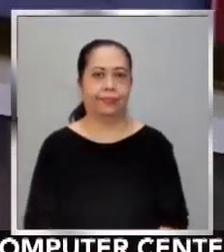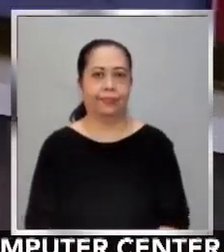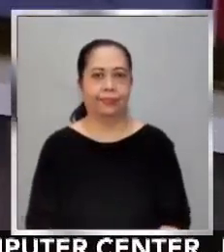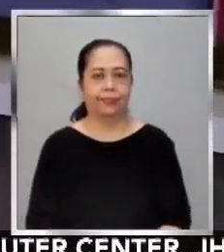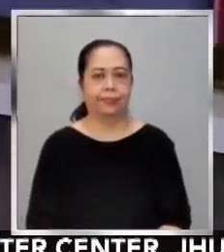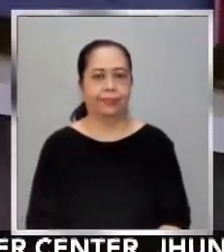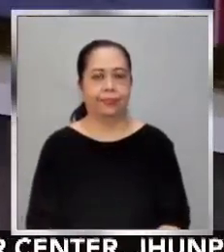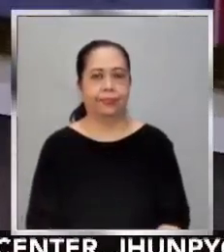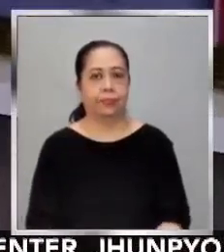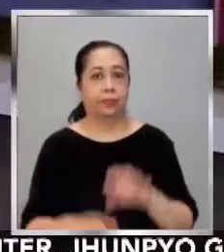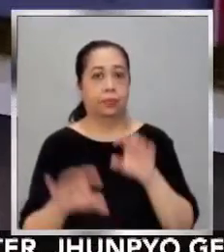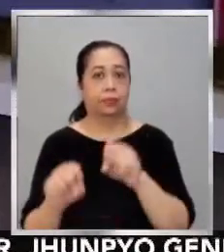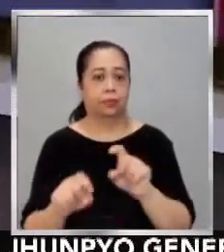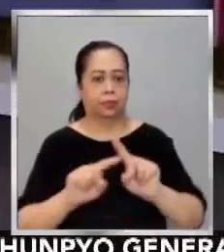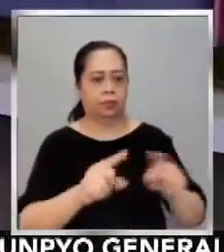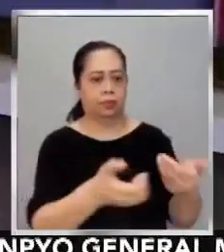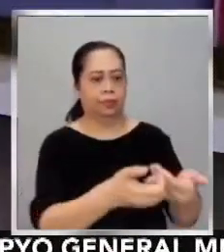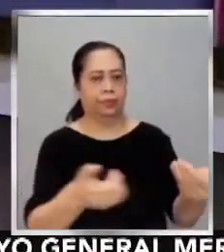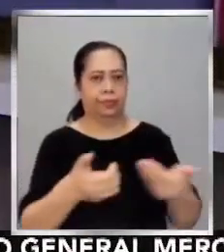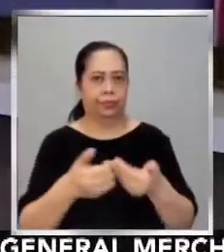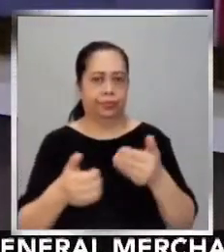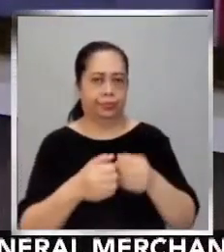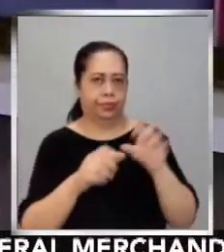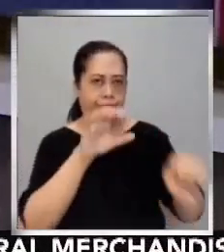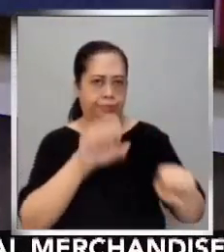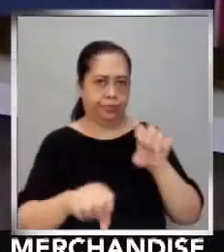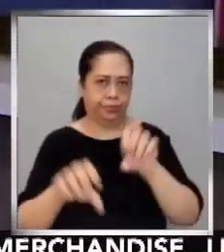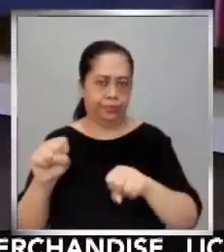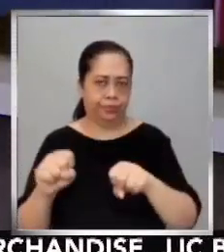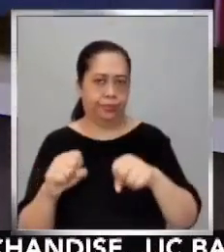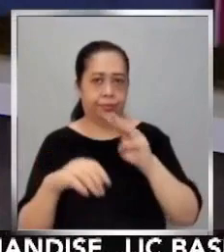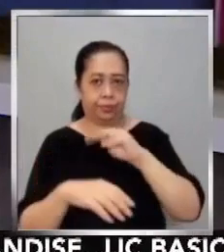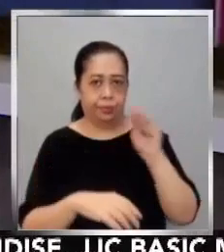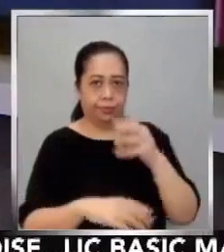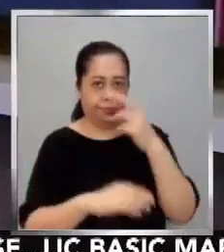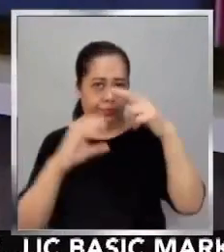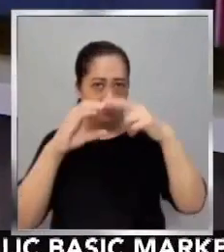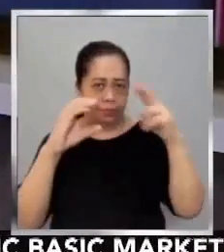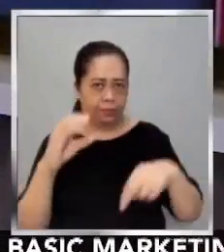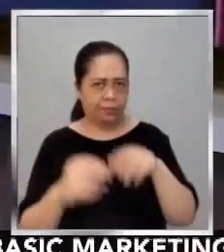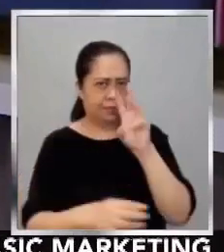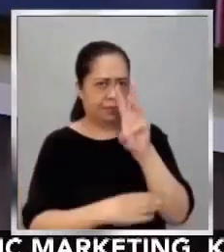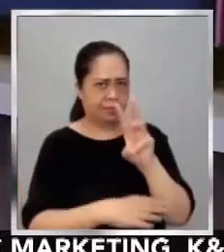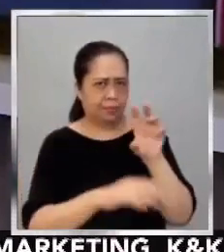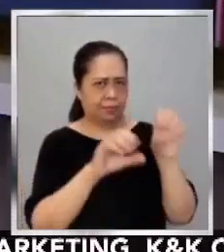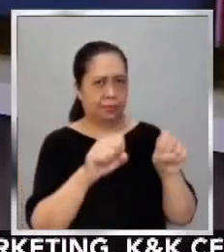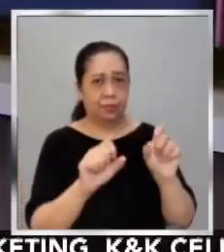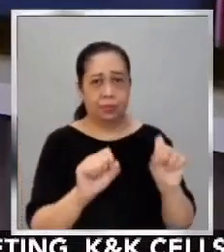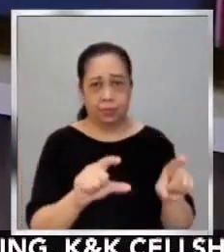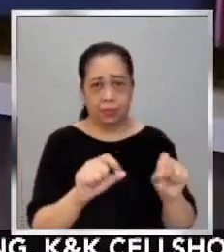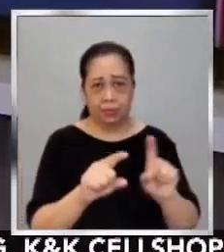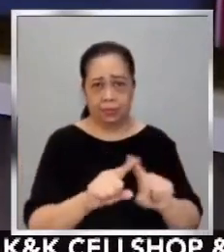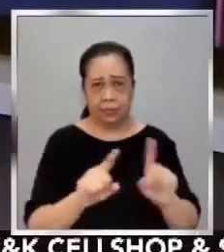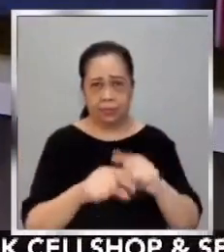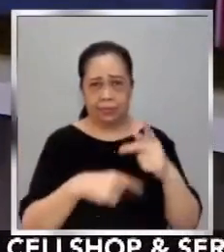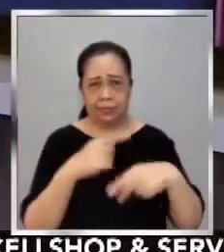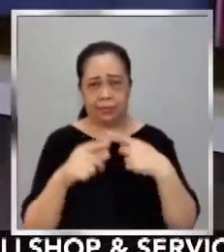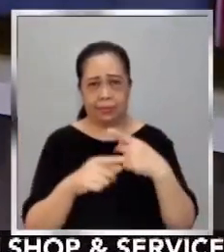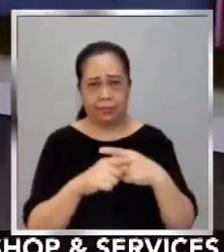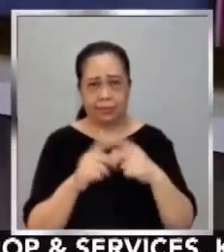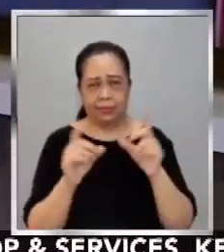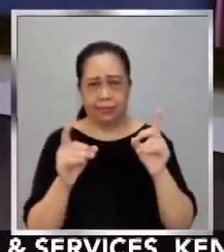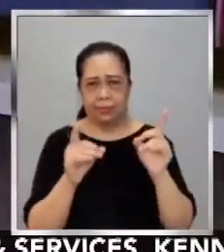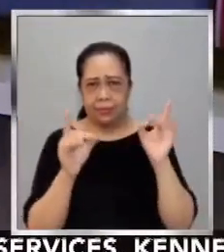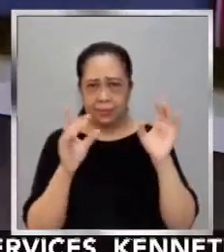Nasa kote sa mga kahiwalay na operasyon sa Metro Manila at Rizal ang anim na suspect na illegal umanong nagbebenta ng iba't ibang uri ng endangered na